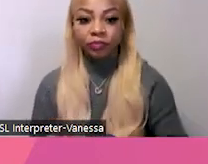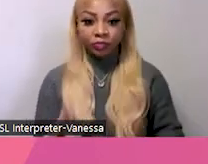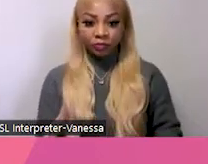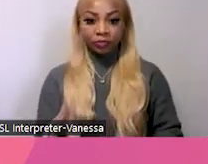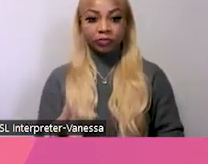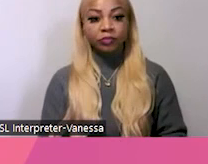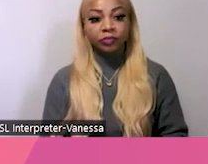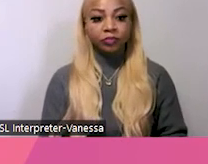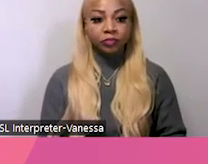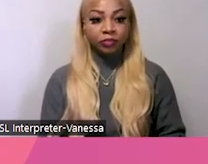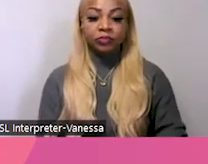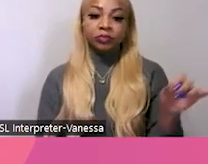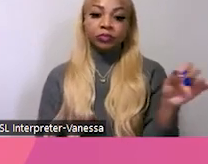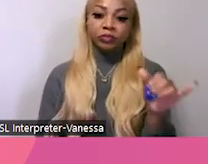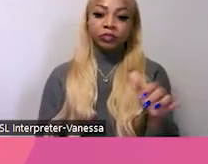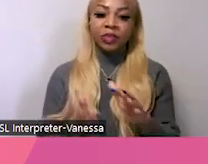Alors,